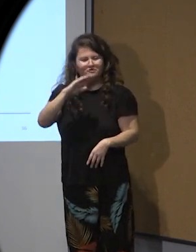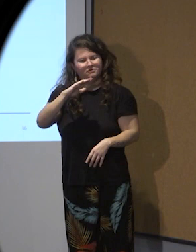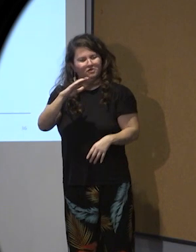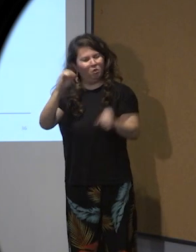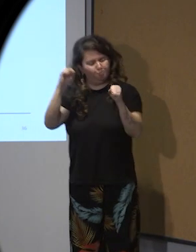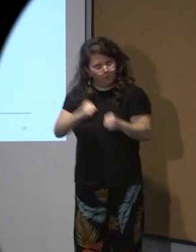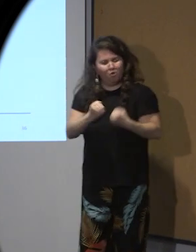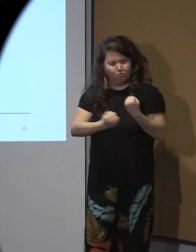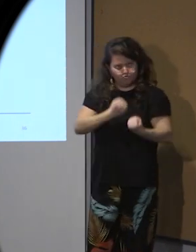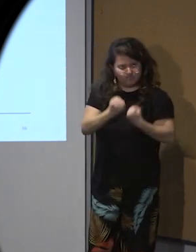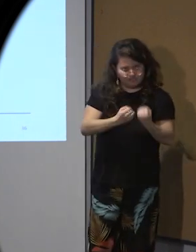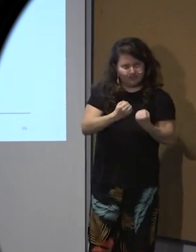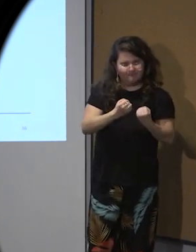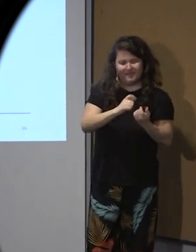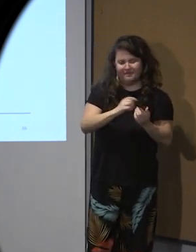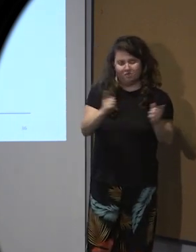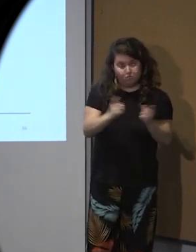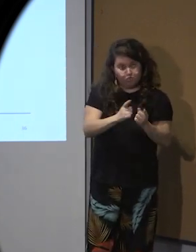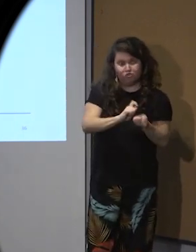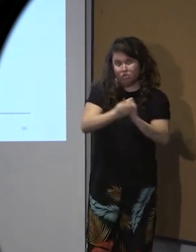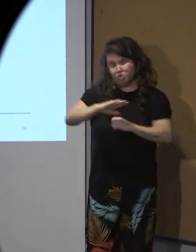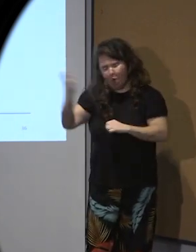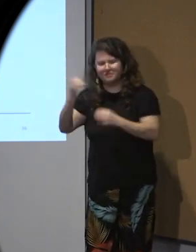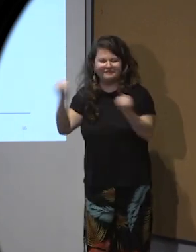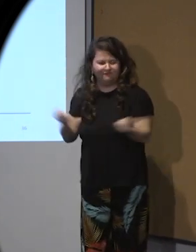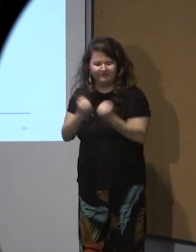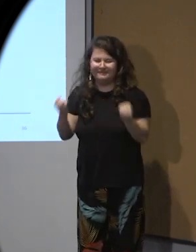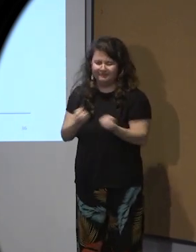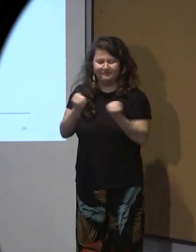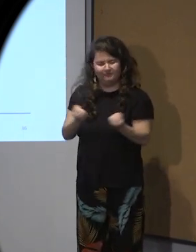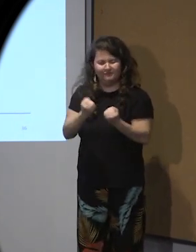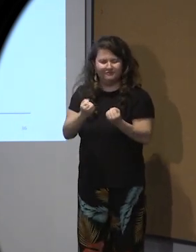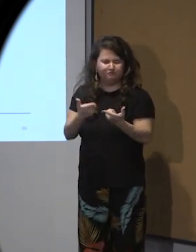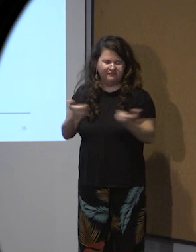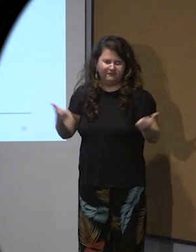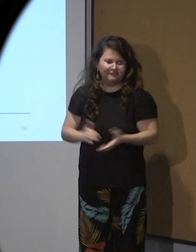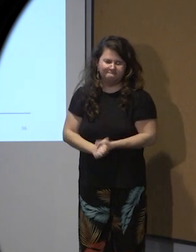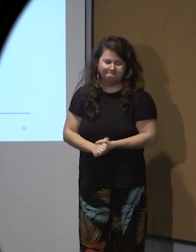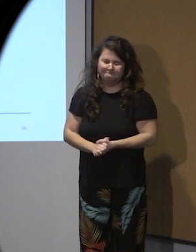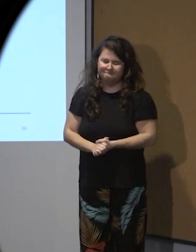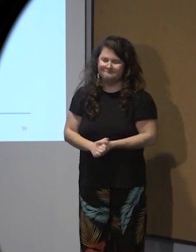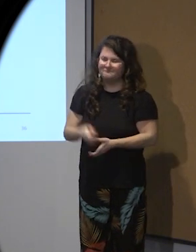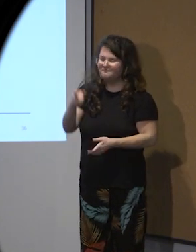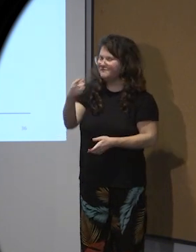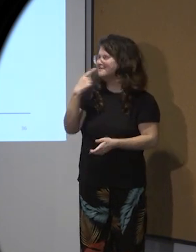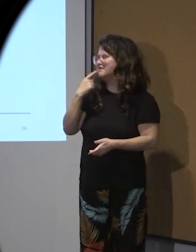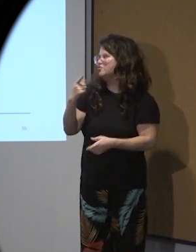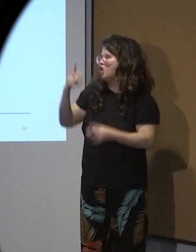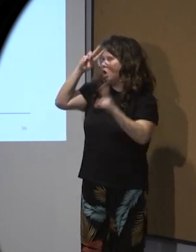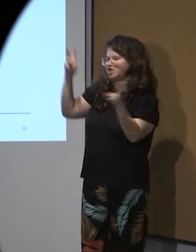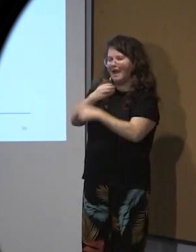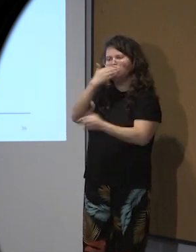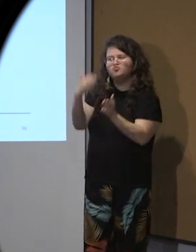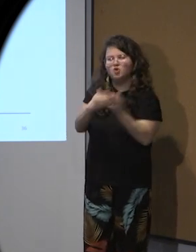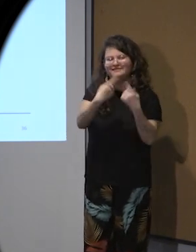fois par semaine et puis on va switcher avec d'autres activités. Ouais, d'accord. Voilà. Oui, c'est ça. D'une manière générale, il faut diversifier de toute façon. Moi,